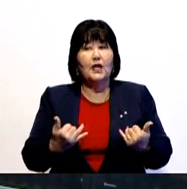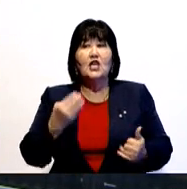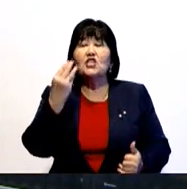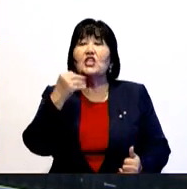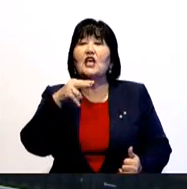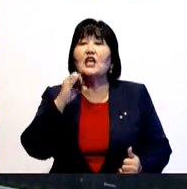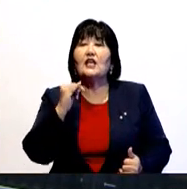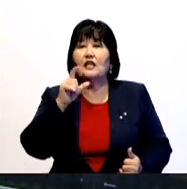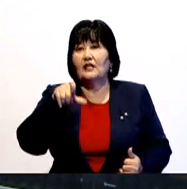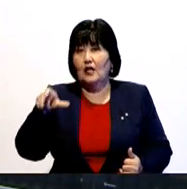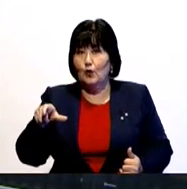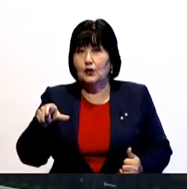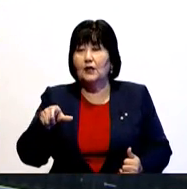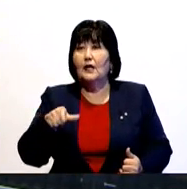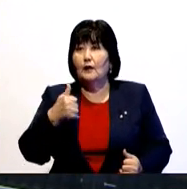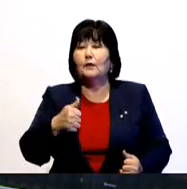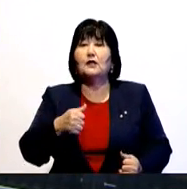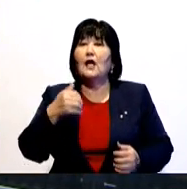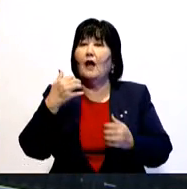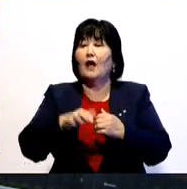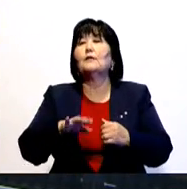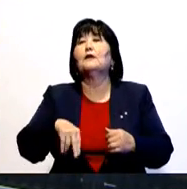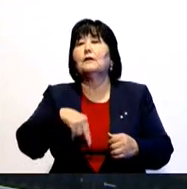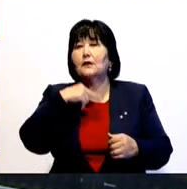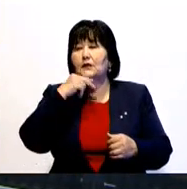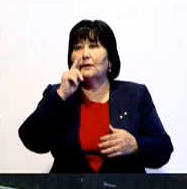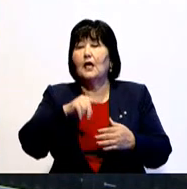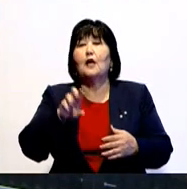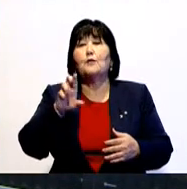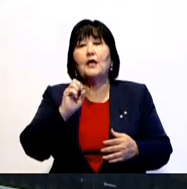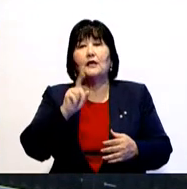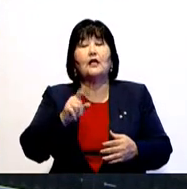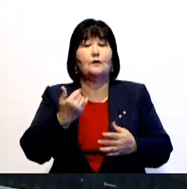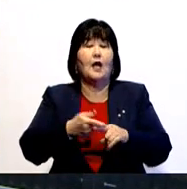шиелілік сайлаушылар елдік істе қарап қалмайды деп сенеміз. Бекзат, менде бар